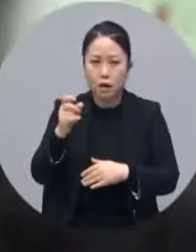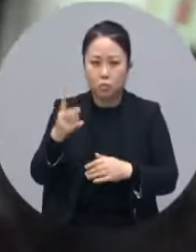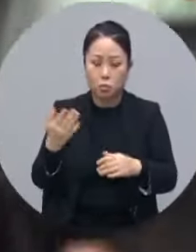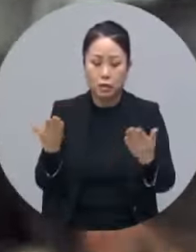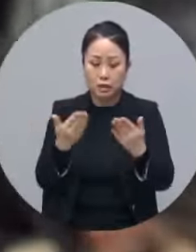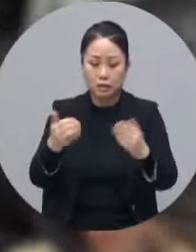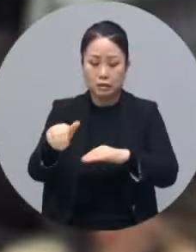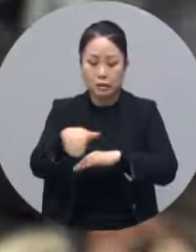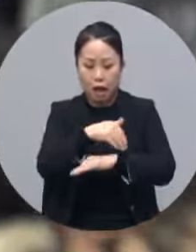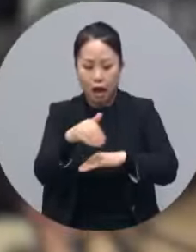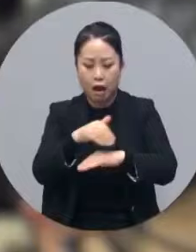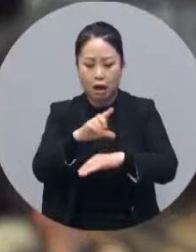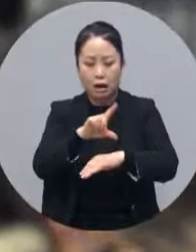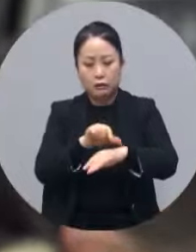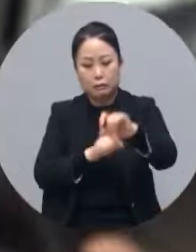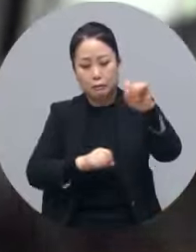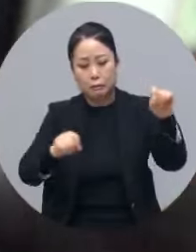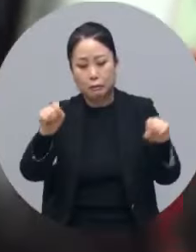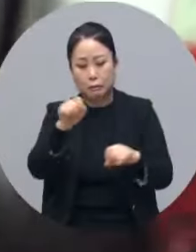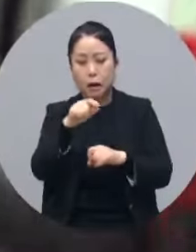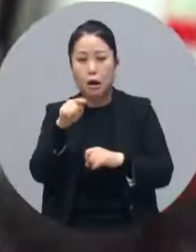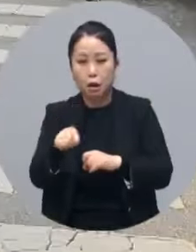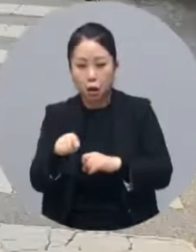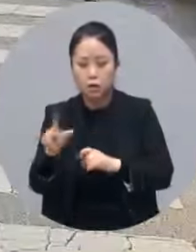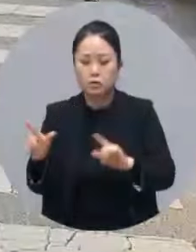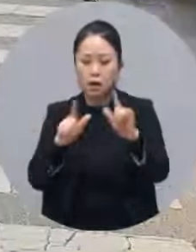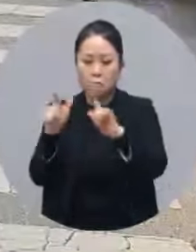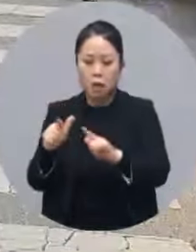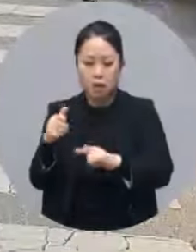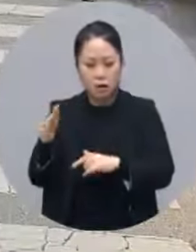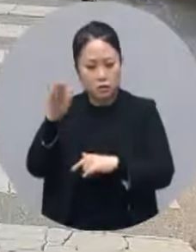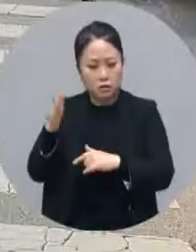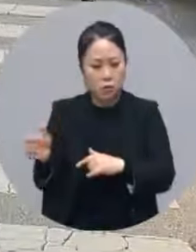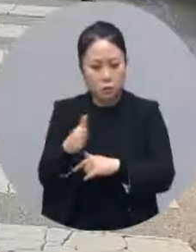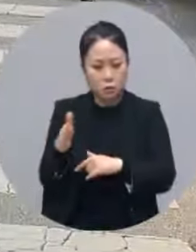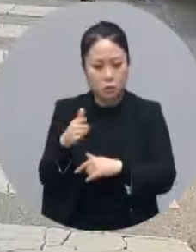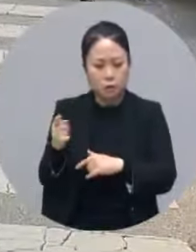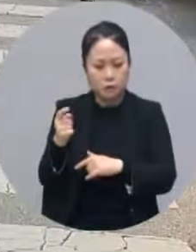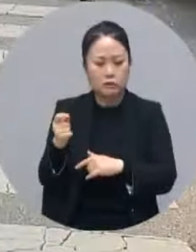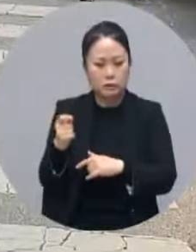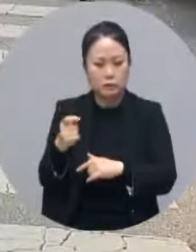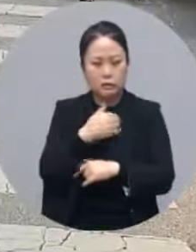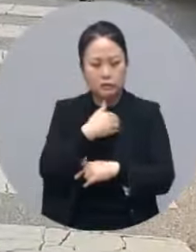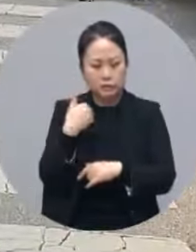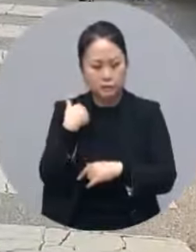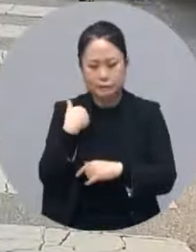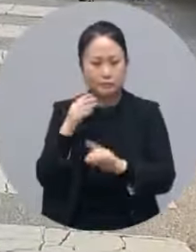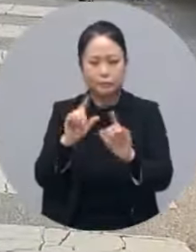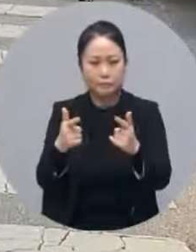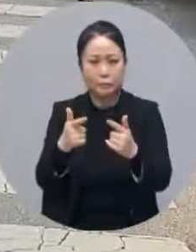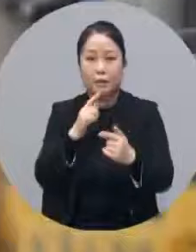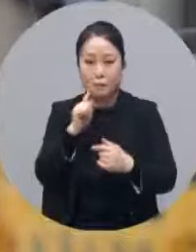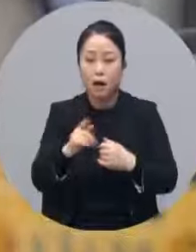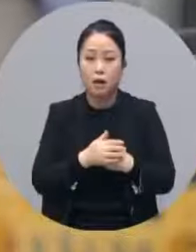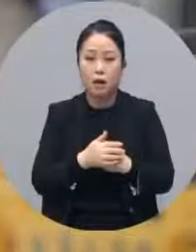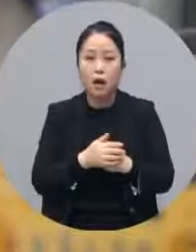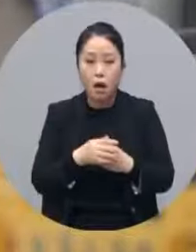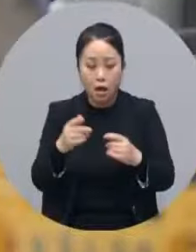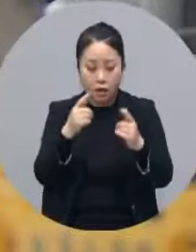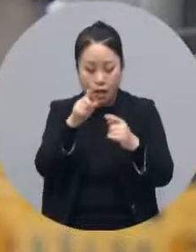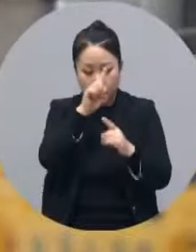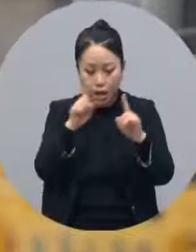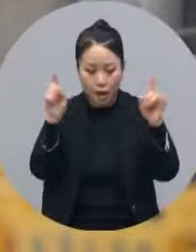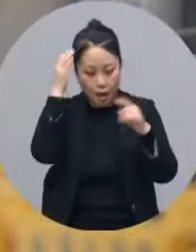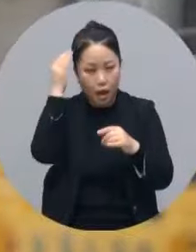질과 행복감은 오히려 낮아지는 걸로 조사됐습니다. 대한상공회의소가 수도권에 거주하는 청년 세대를 대상으로 조사한